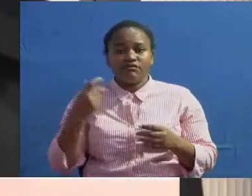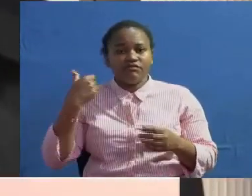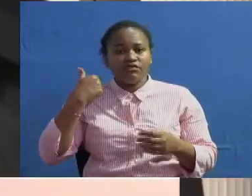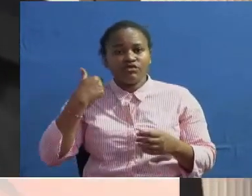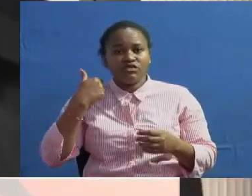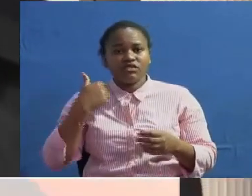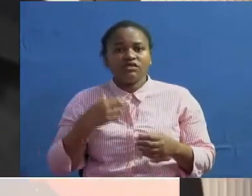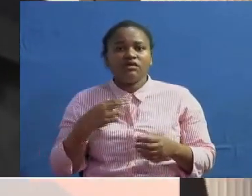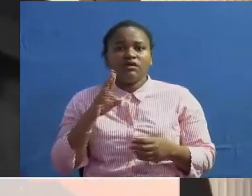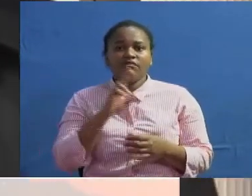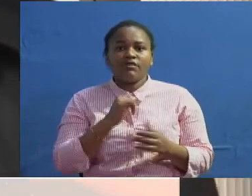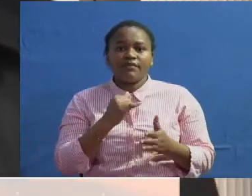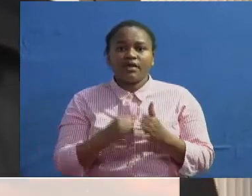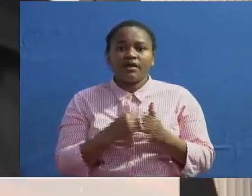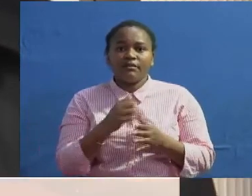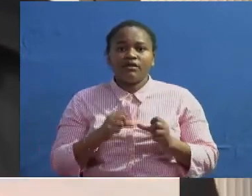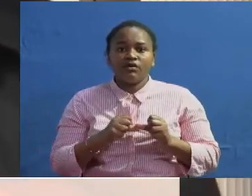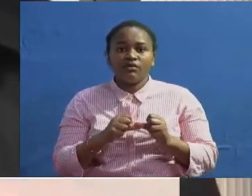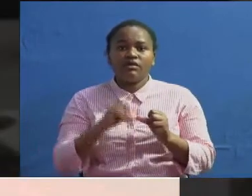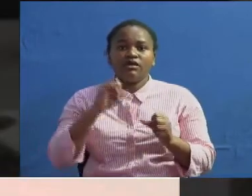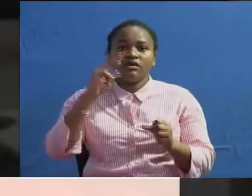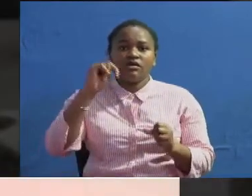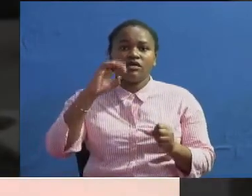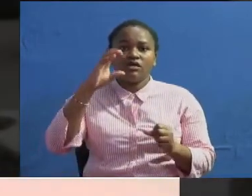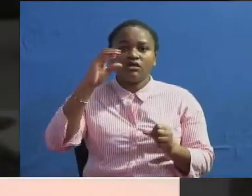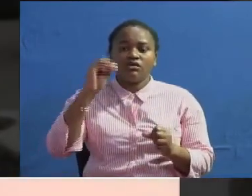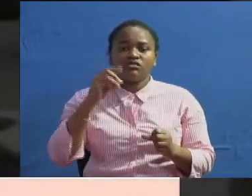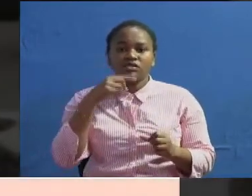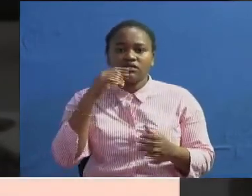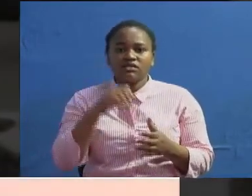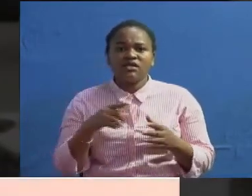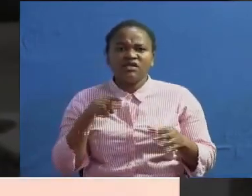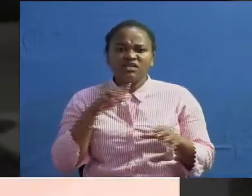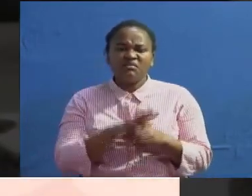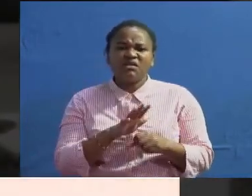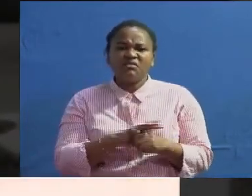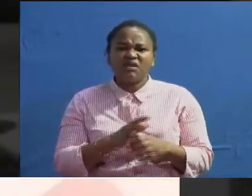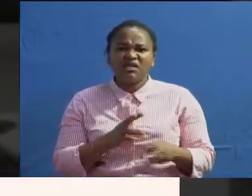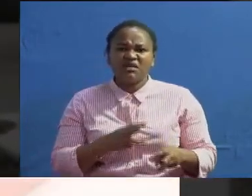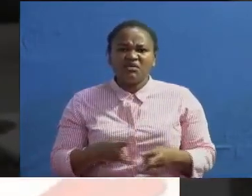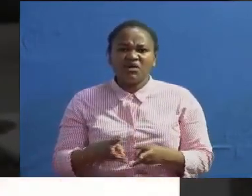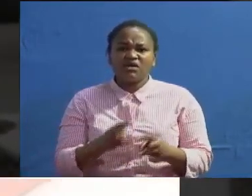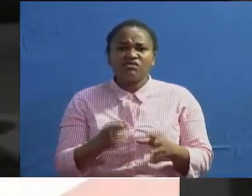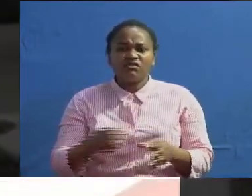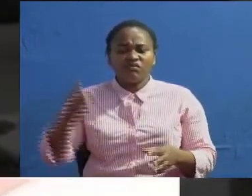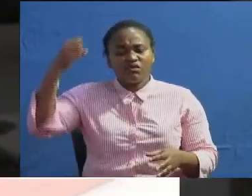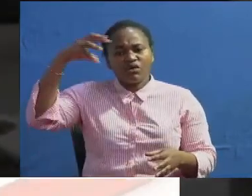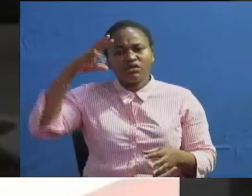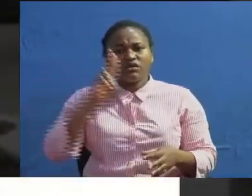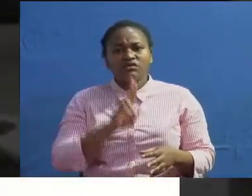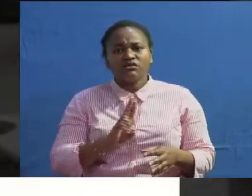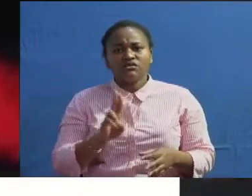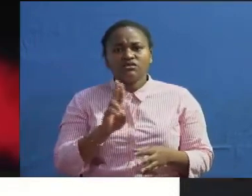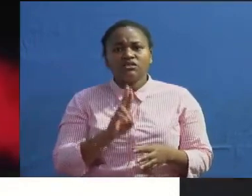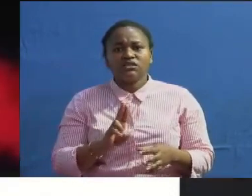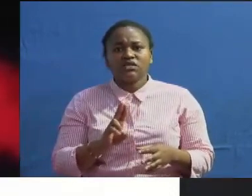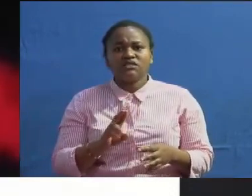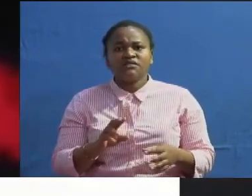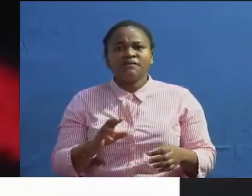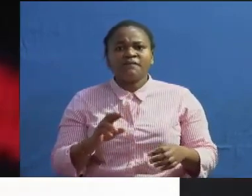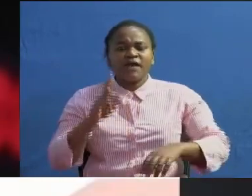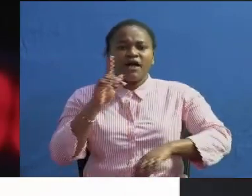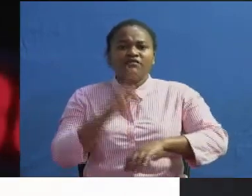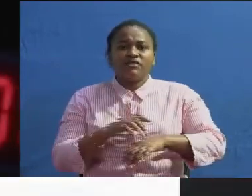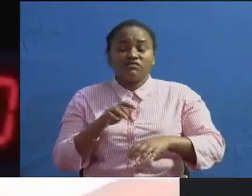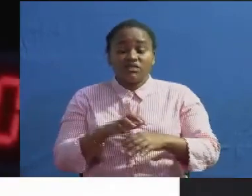kampuni ya ushauri endelevu ya Nico Green anasema baadhi ya mifumo mikubwa ya umeme wa maji inaweza kuwa na athari mbaya